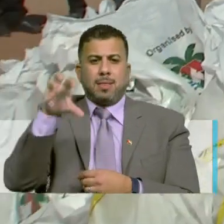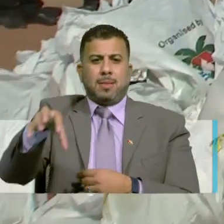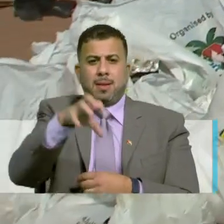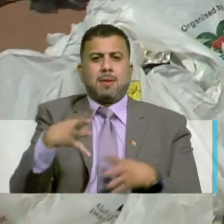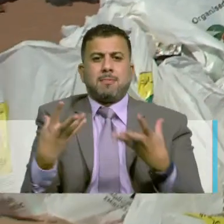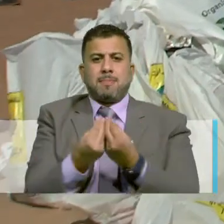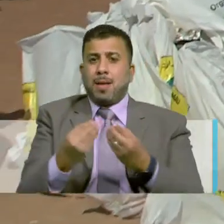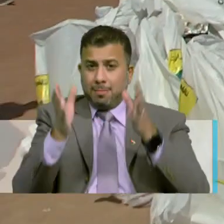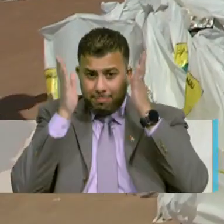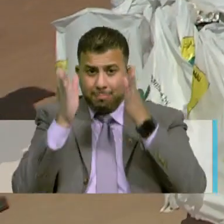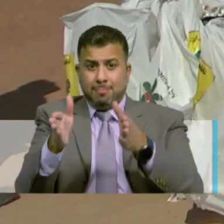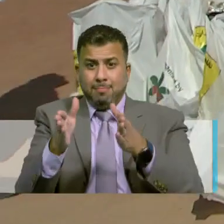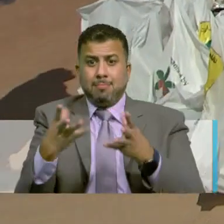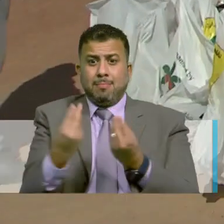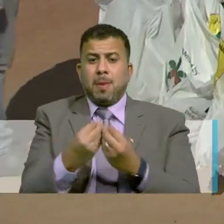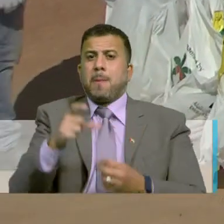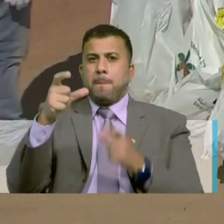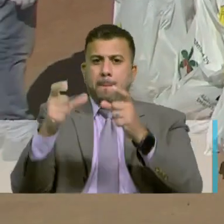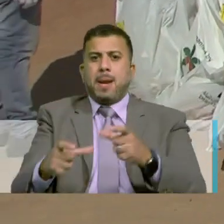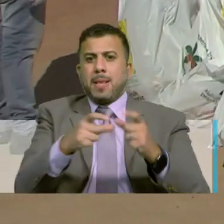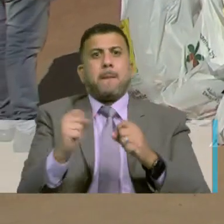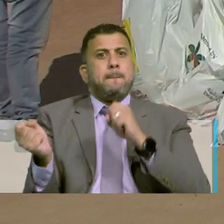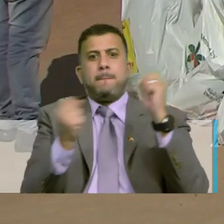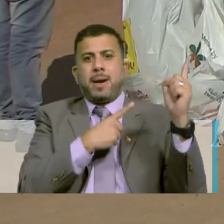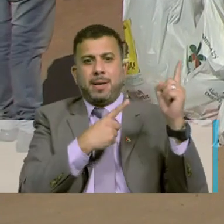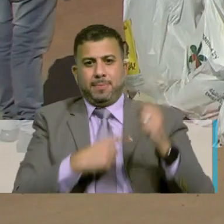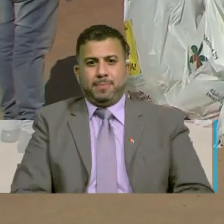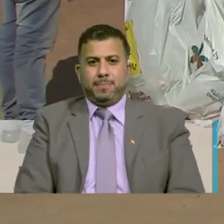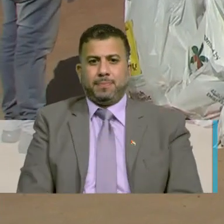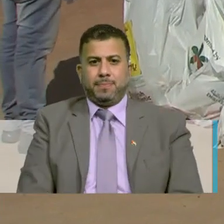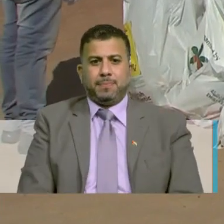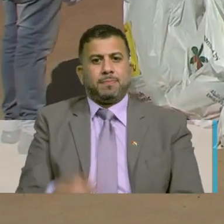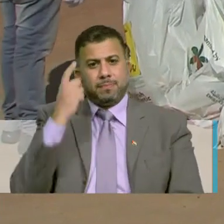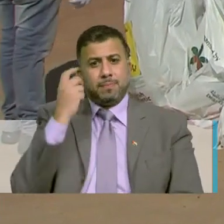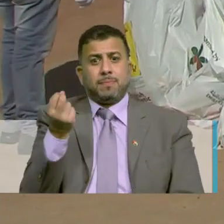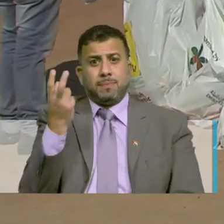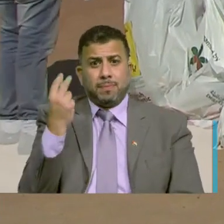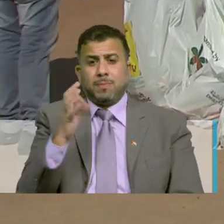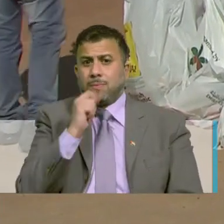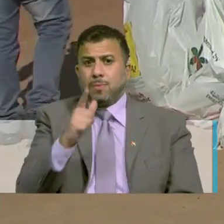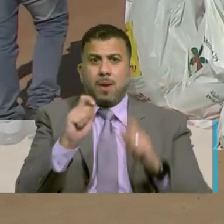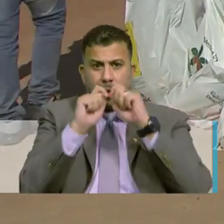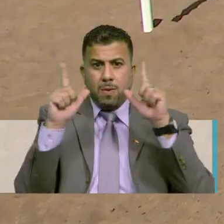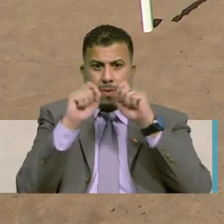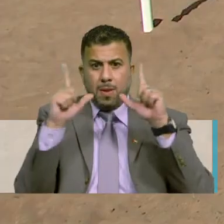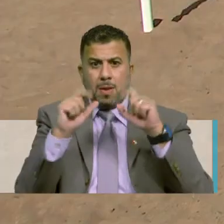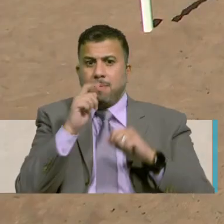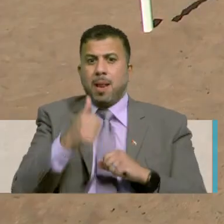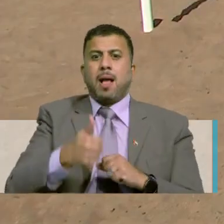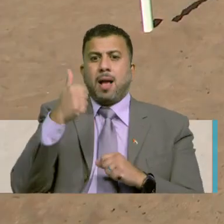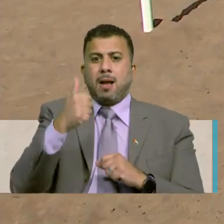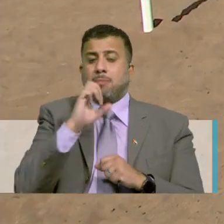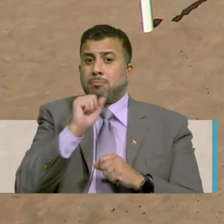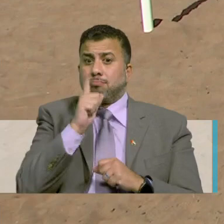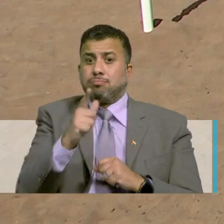مع التركيز على المناطق البرية. تثقيف المجتمع ونشر الوعي حول بيئة أفضل